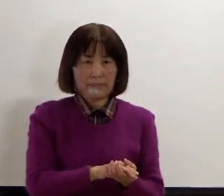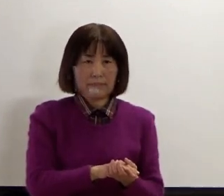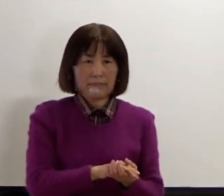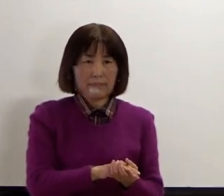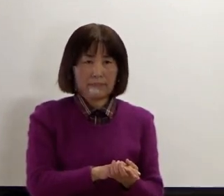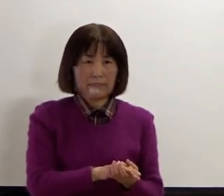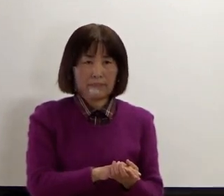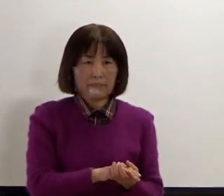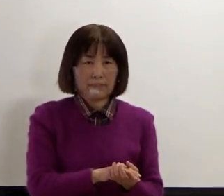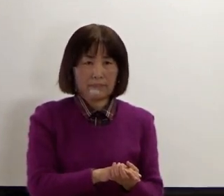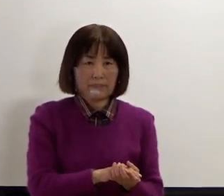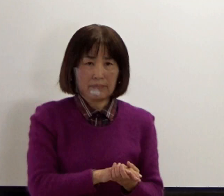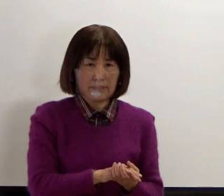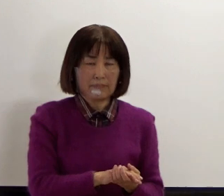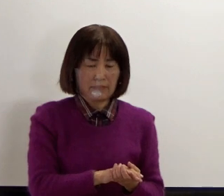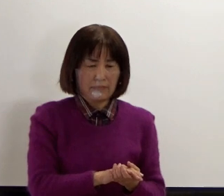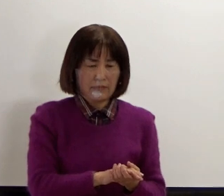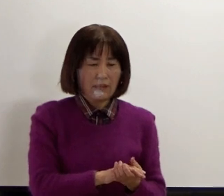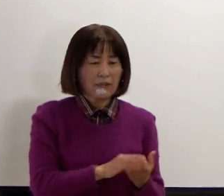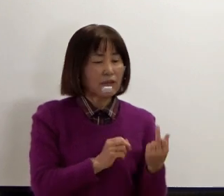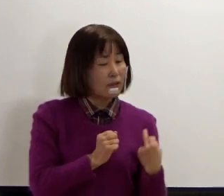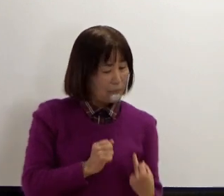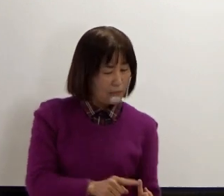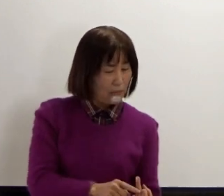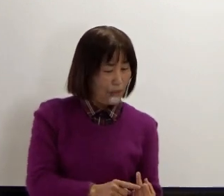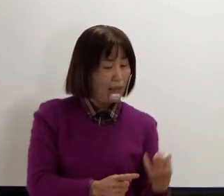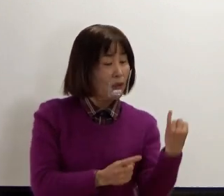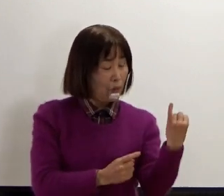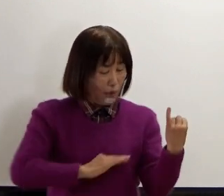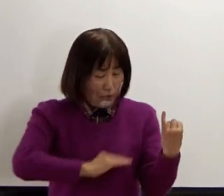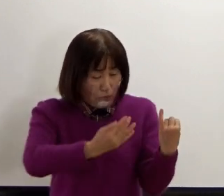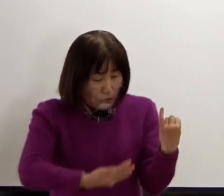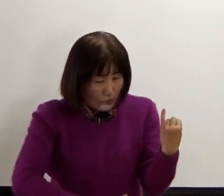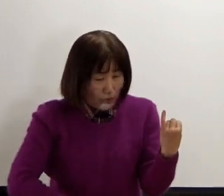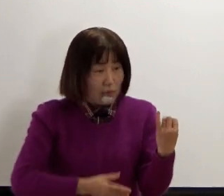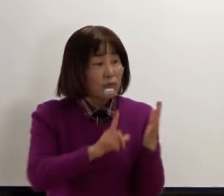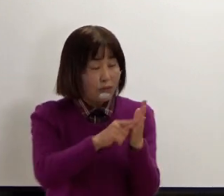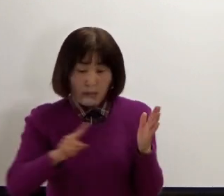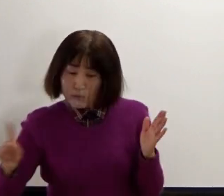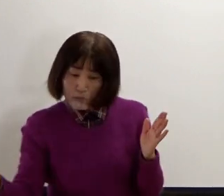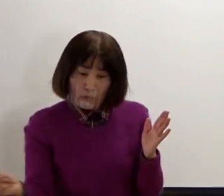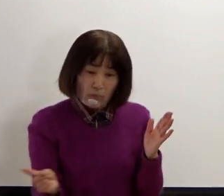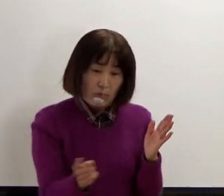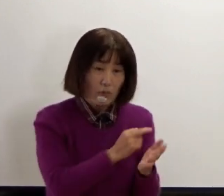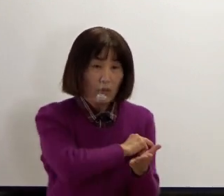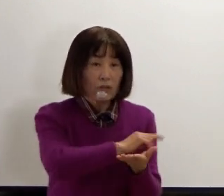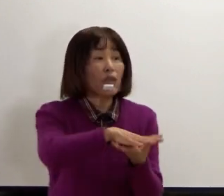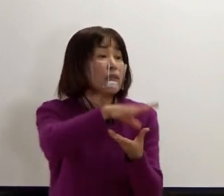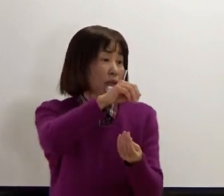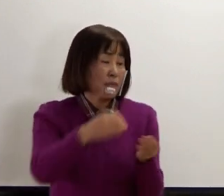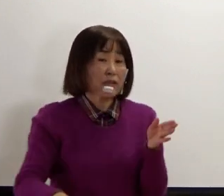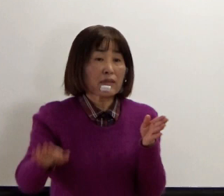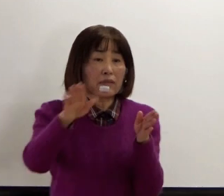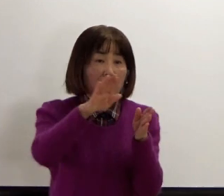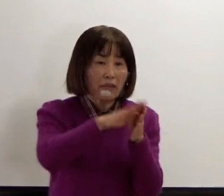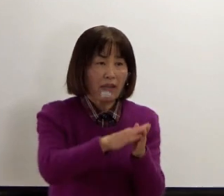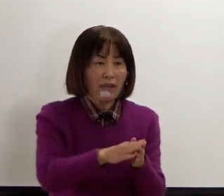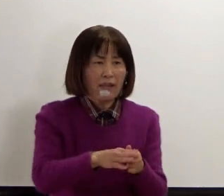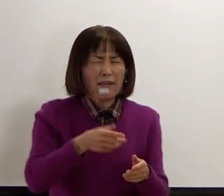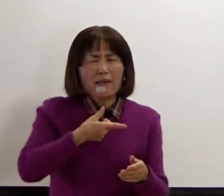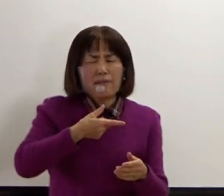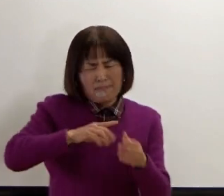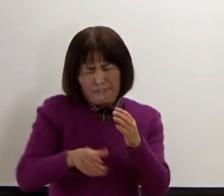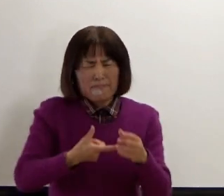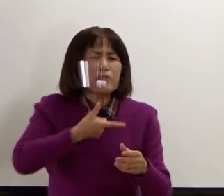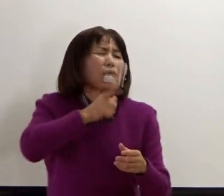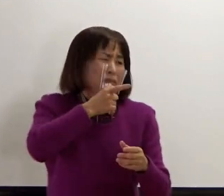母の胎にいる時から聖霊に満たされていて、その前だ、ブドウ酒や強い酒を飲まずって書いてあるん